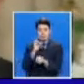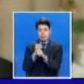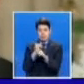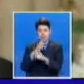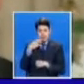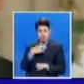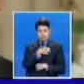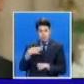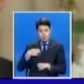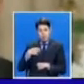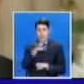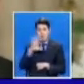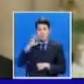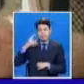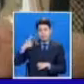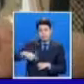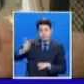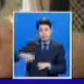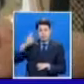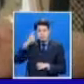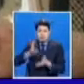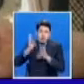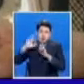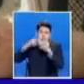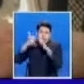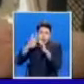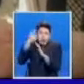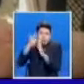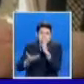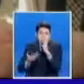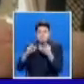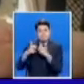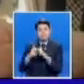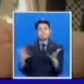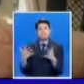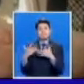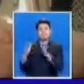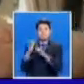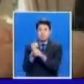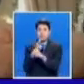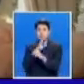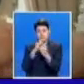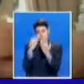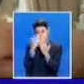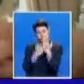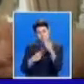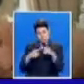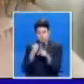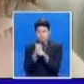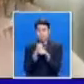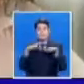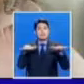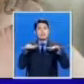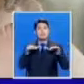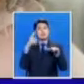เรานะครับทบทวนสิ่งที่ทำให้เป็นปัญหาก ็ มีไม่มีปัญหาเลยเพราะว่าทุกอย่างเนี่ยผมทำให้เป็นปกติที่สุด